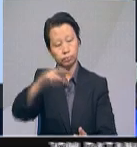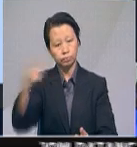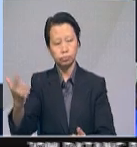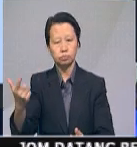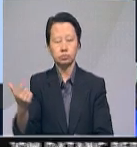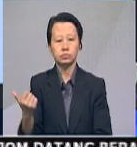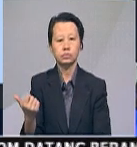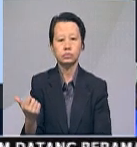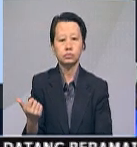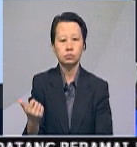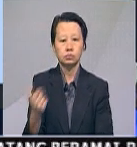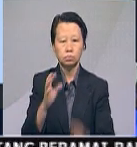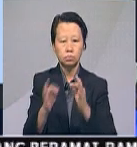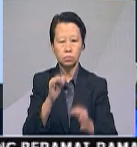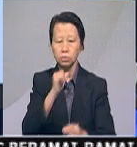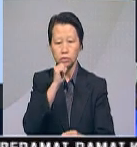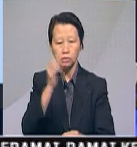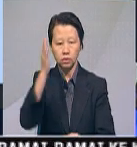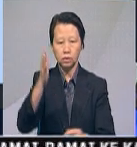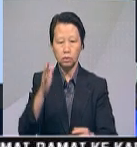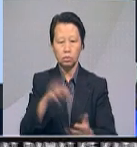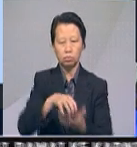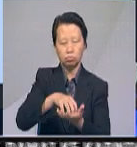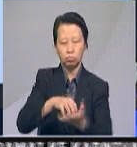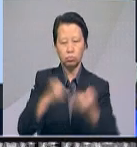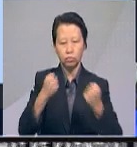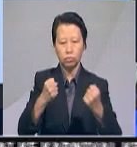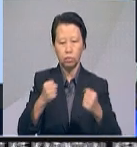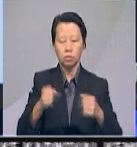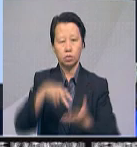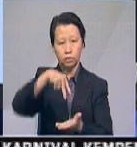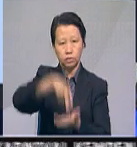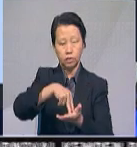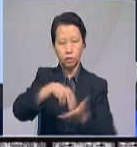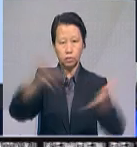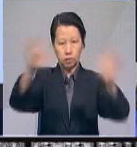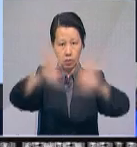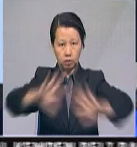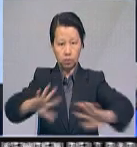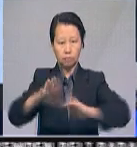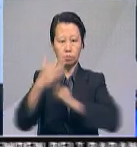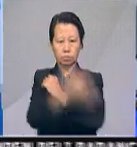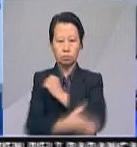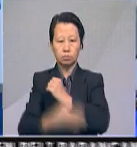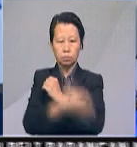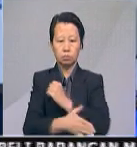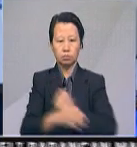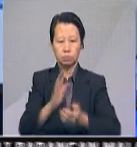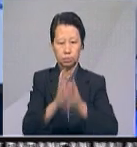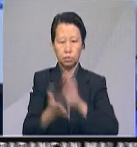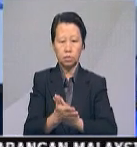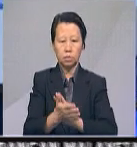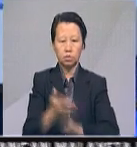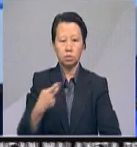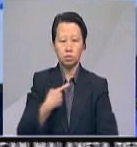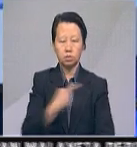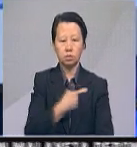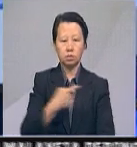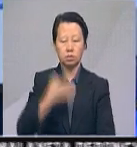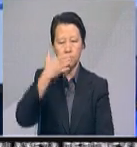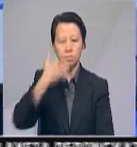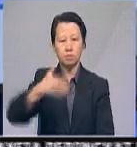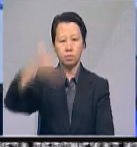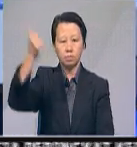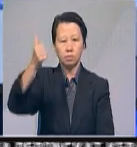alone, it will not be as strong as 10 ASEAN countries. So we need to be together.